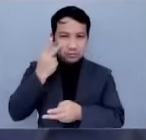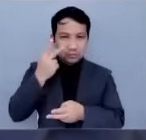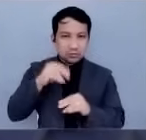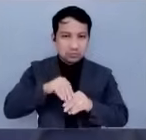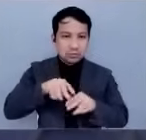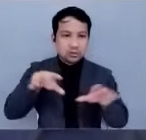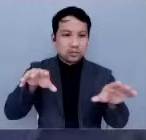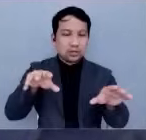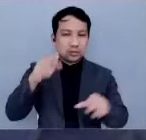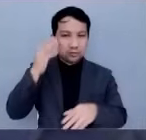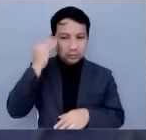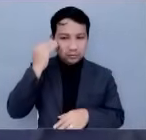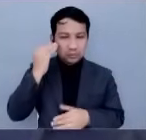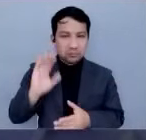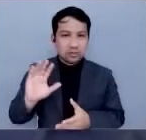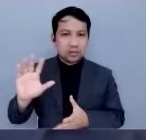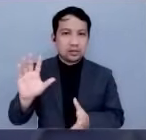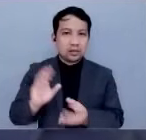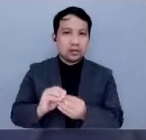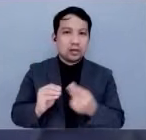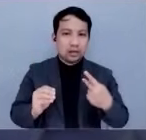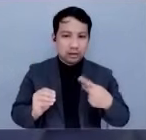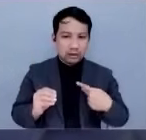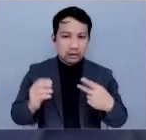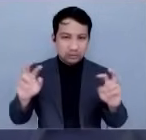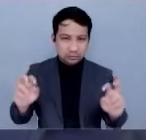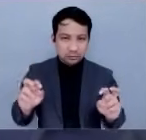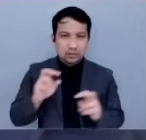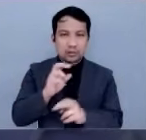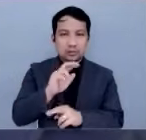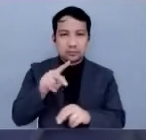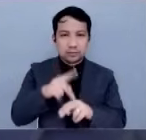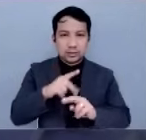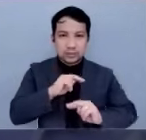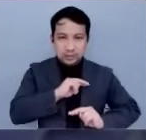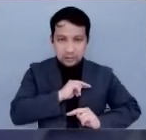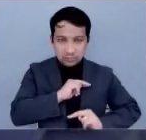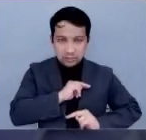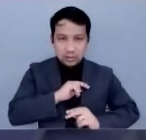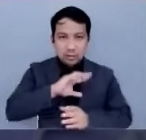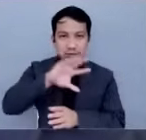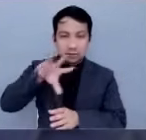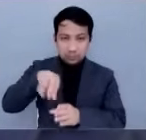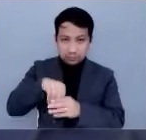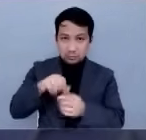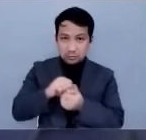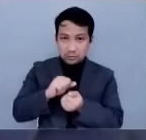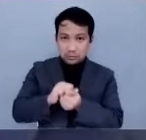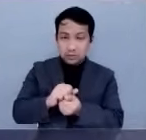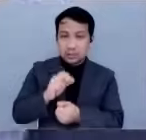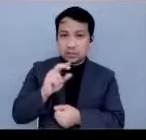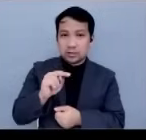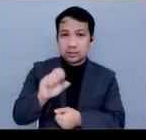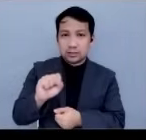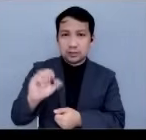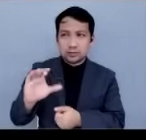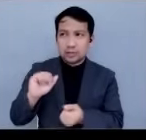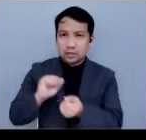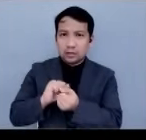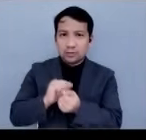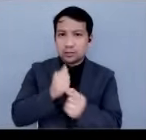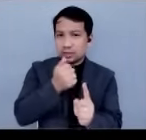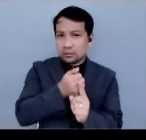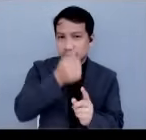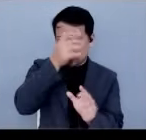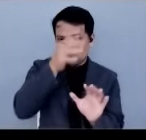nila allegedly, yung Philippine Navy nakasama, even the National Security Council. Bukod sa pangahack